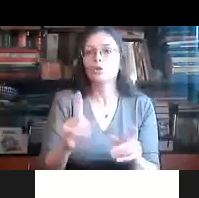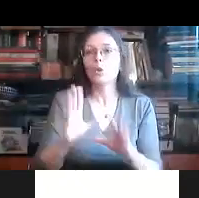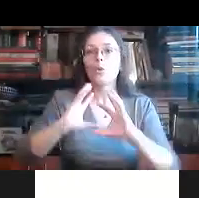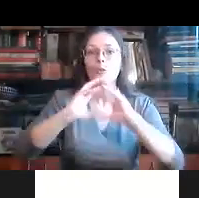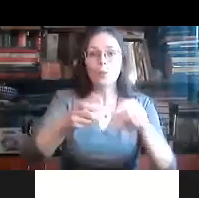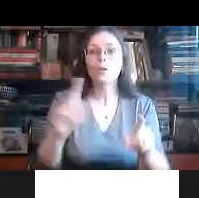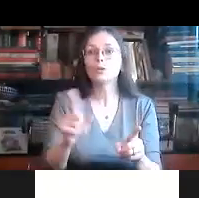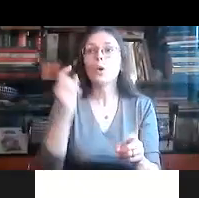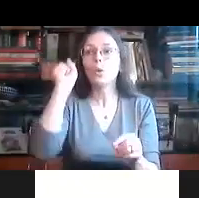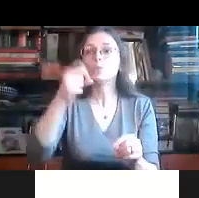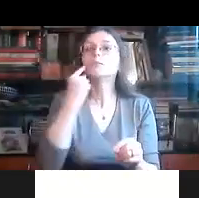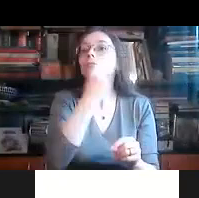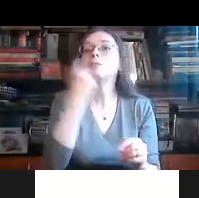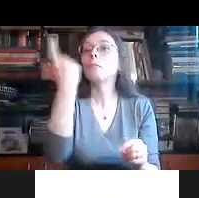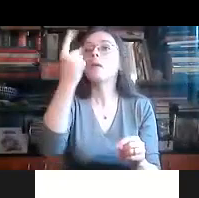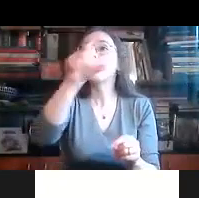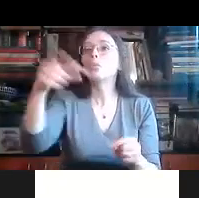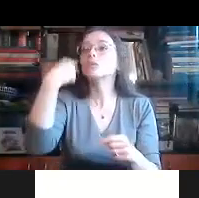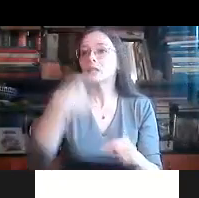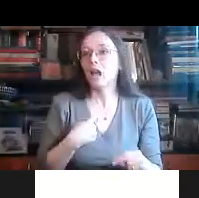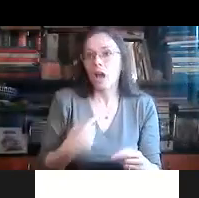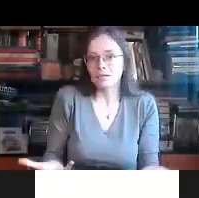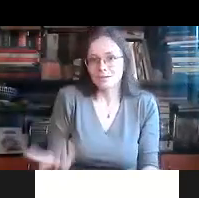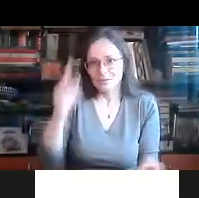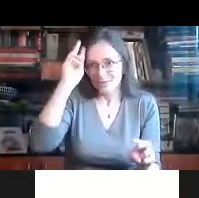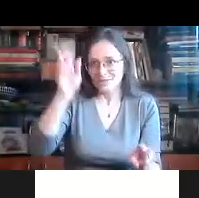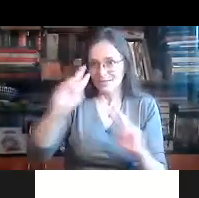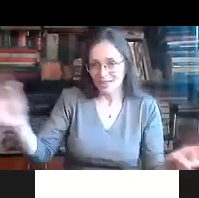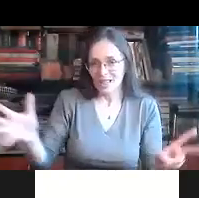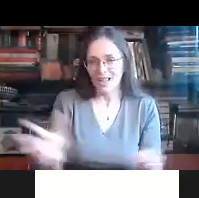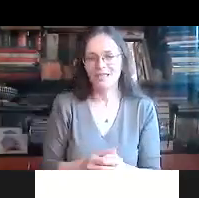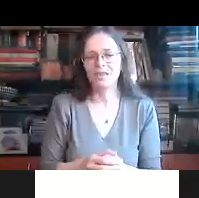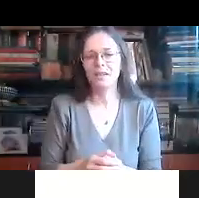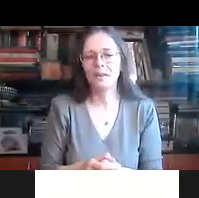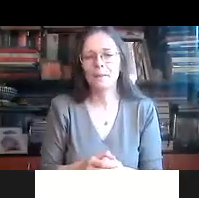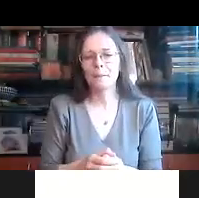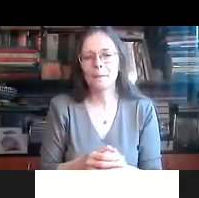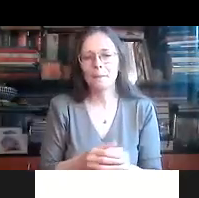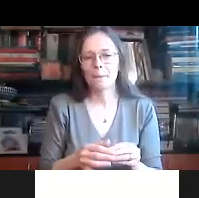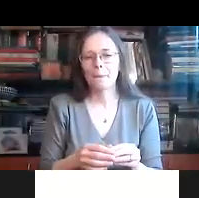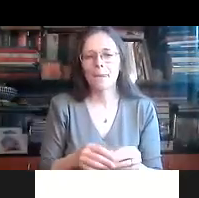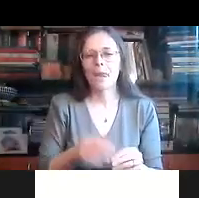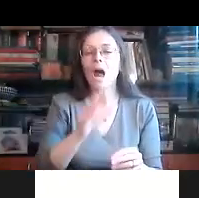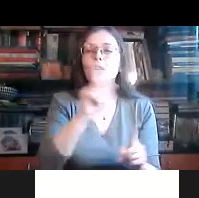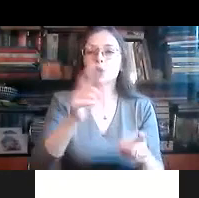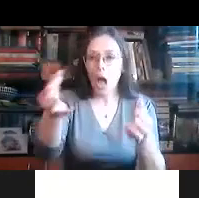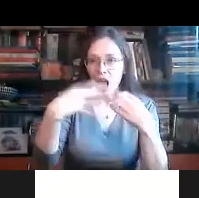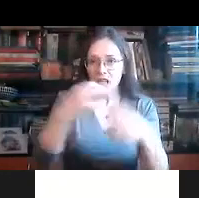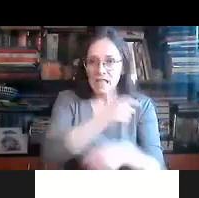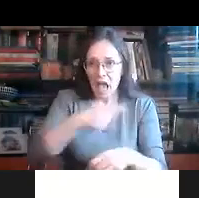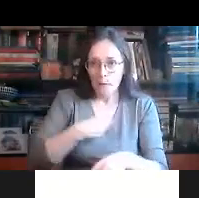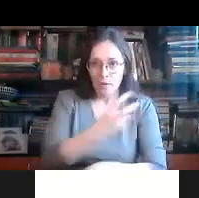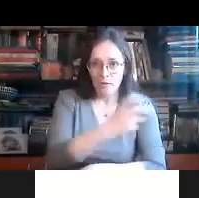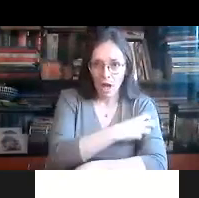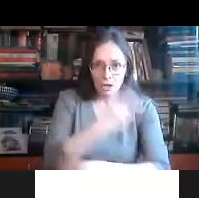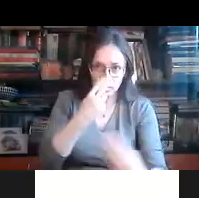будут совершенно разные истории, мне кажется. Ну, это будет очень интересно, учитывая, что все скрывается и везде